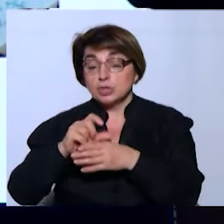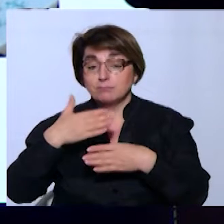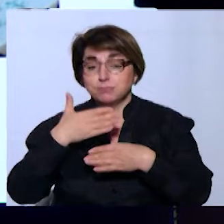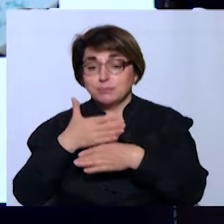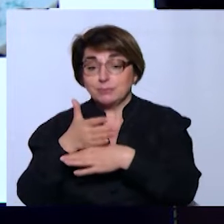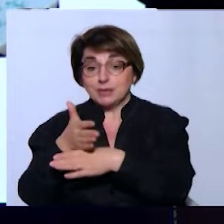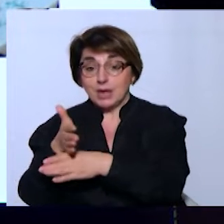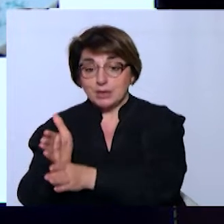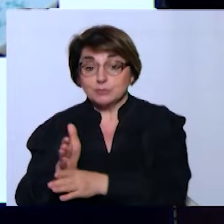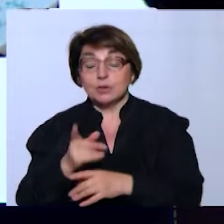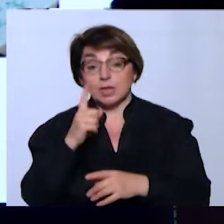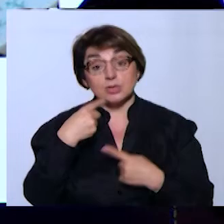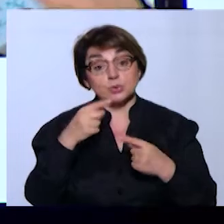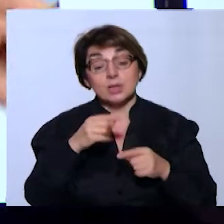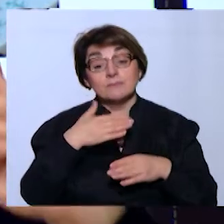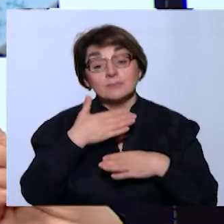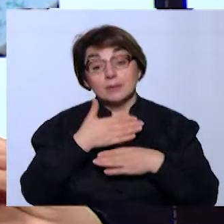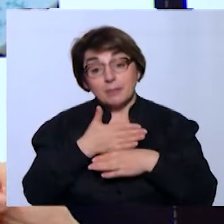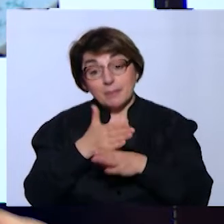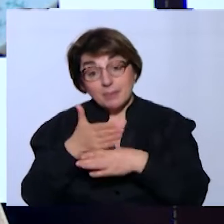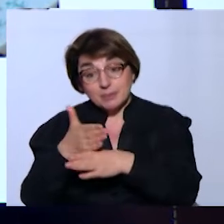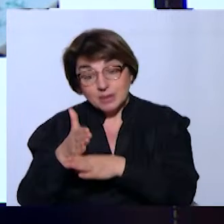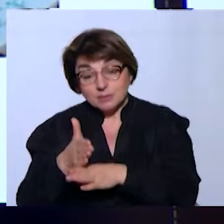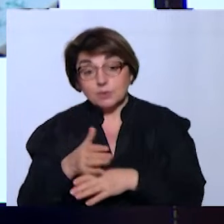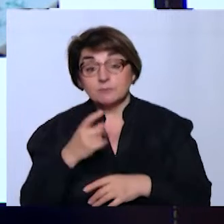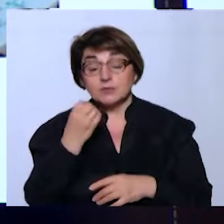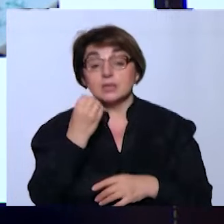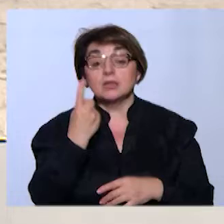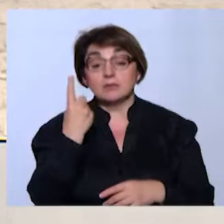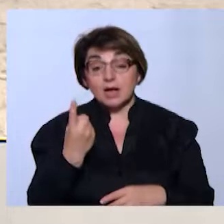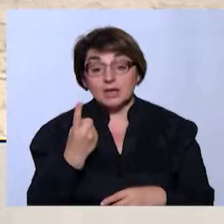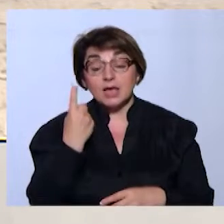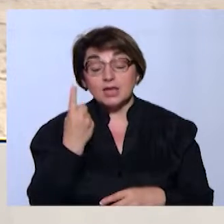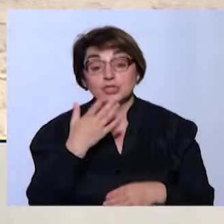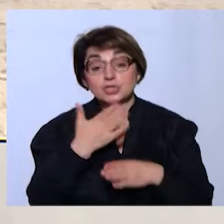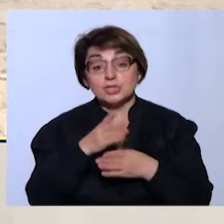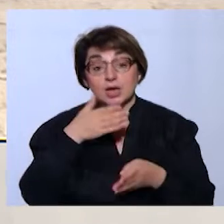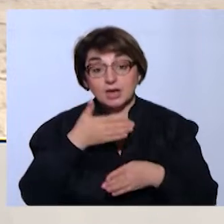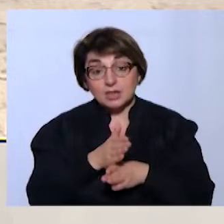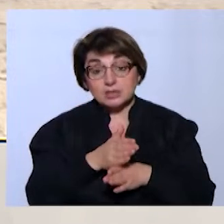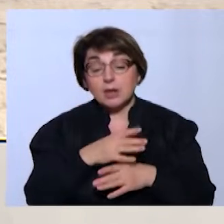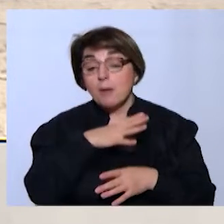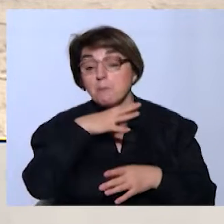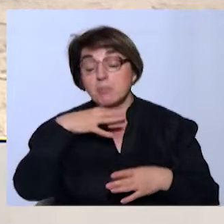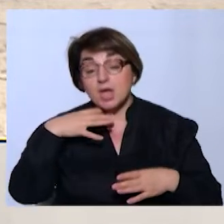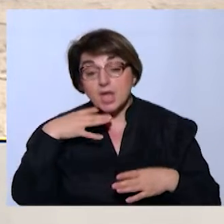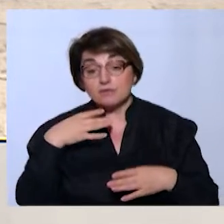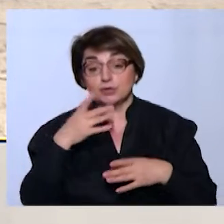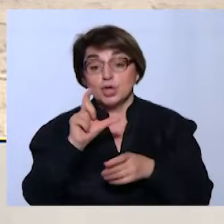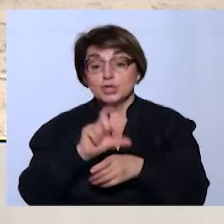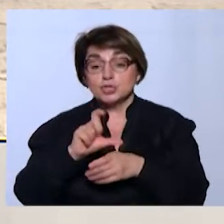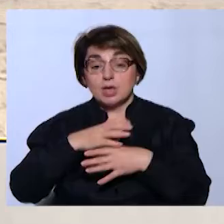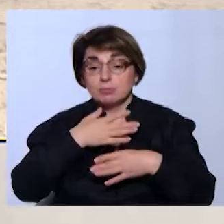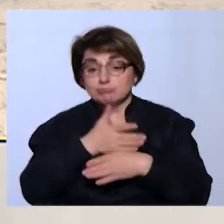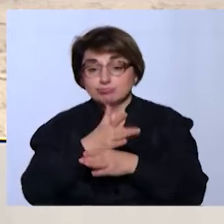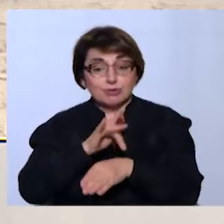დაიმტვრა. სულ სხვა სიტყვა. დედამ როგორ თქვა? კიდევ კარგი, ერთი ჭიქა გატყდა და ჭიქები სულ არ